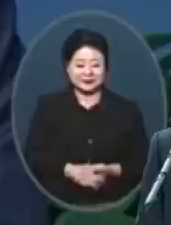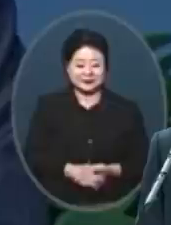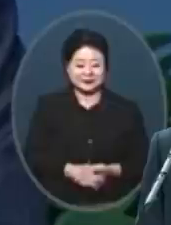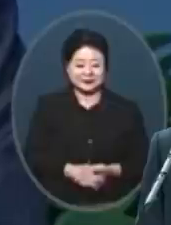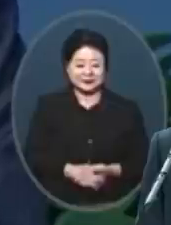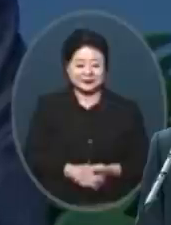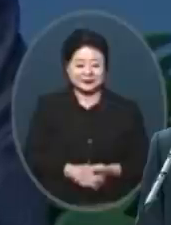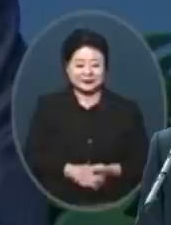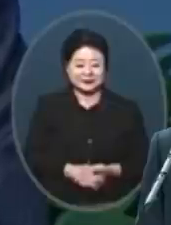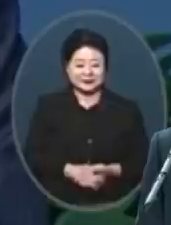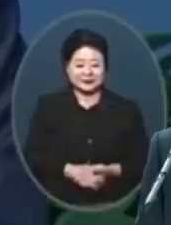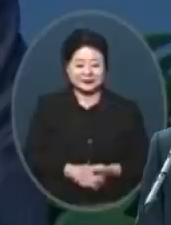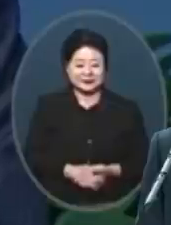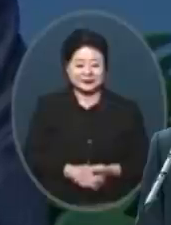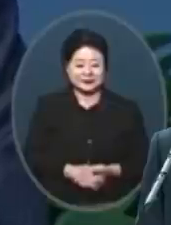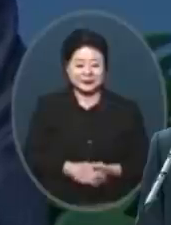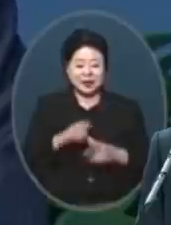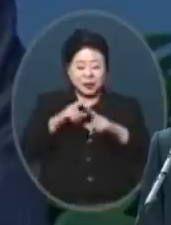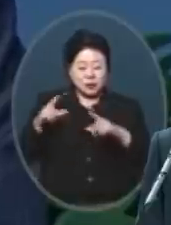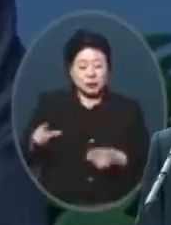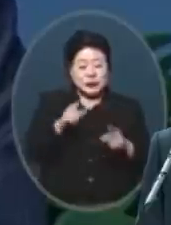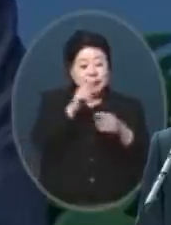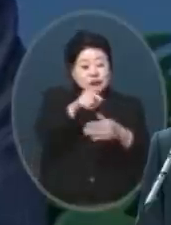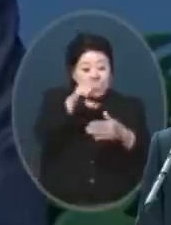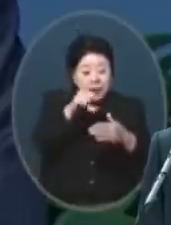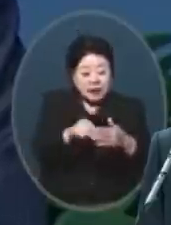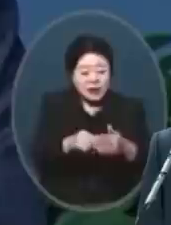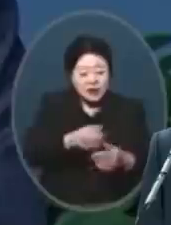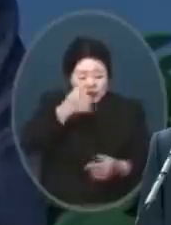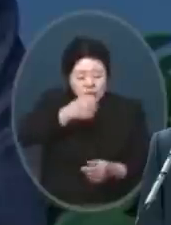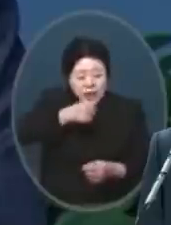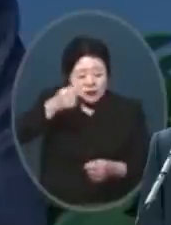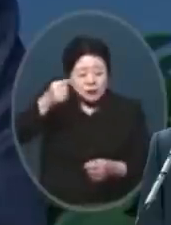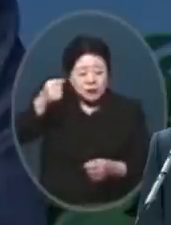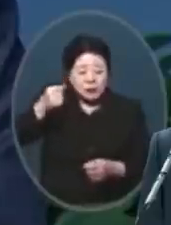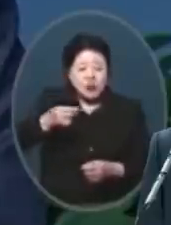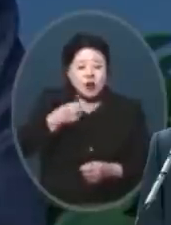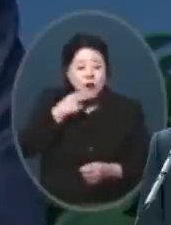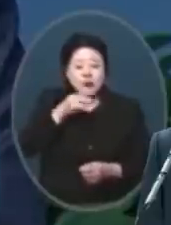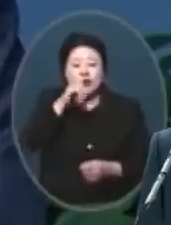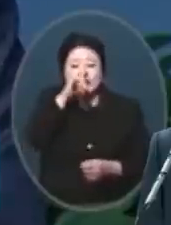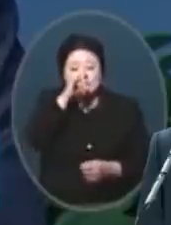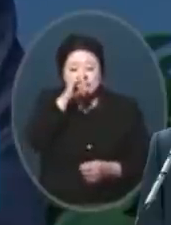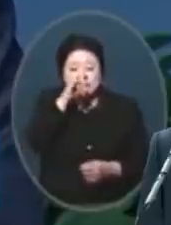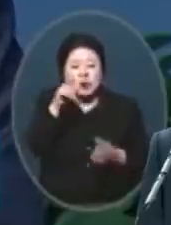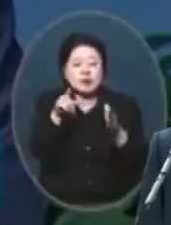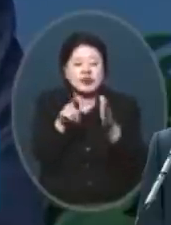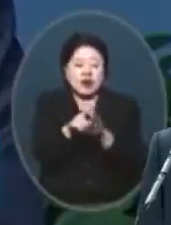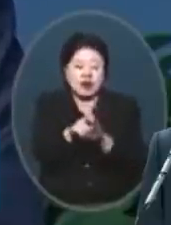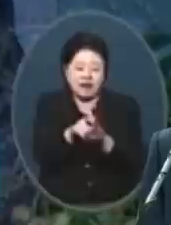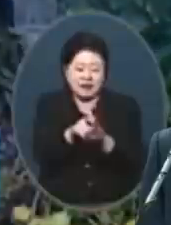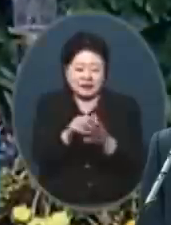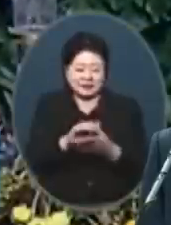그리고 우리 평범한 생활 중에 꿈만 꿀 뿐 아니라 없는 것을 있는 것으로 믿으라.